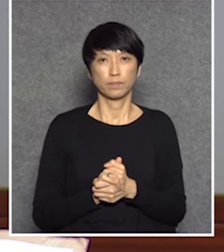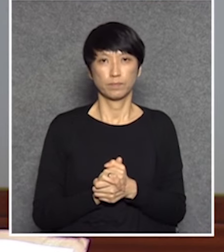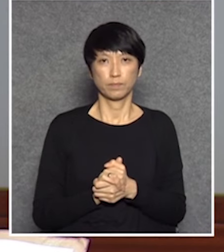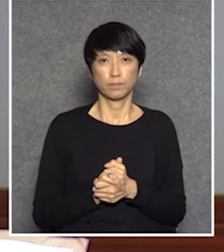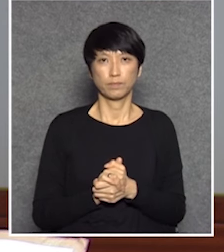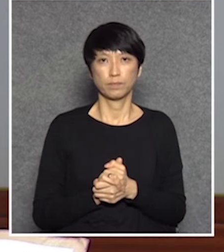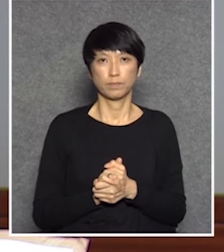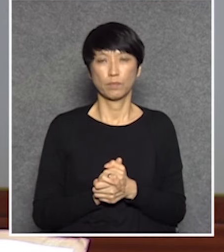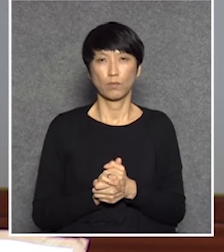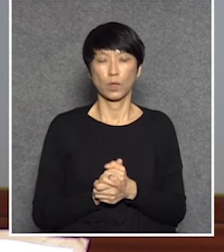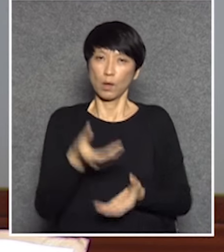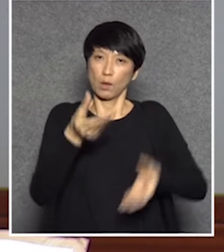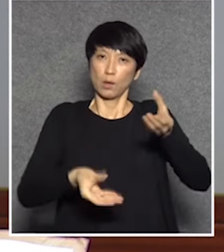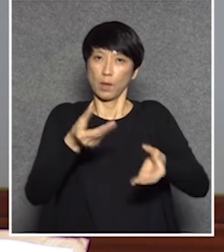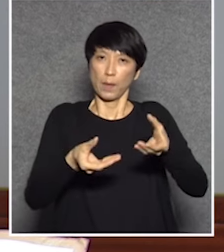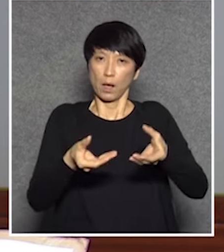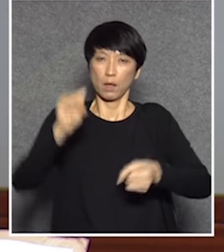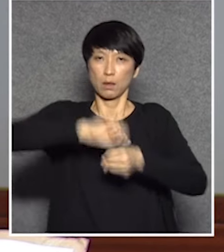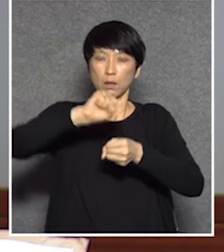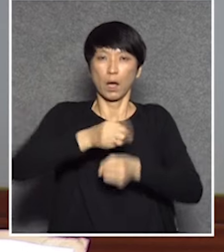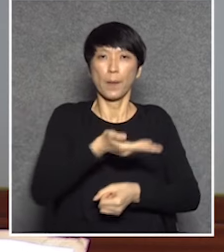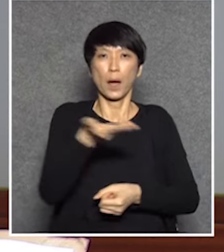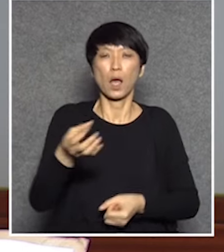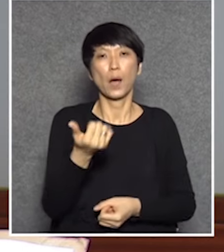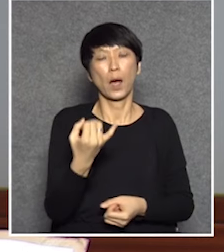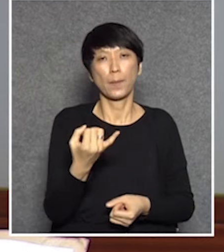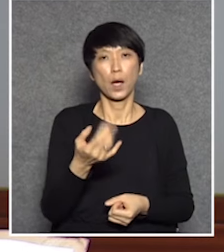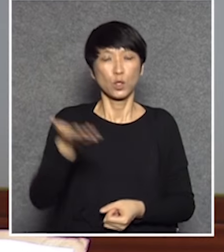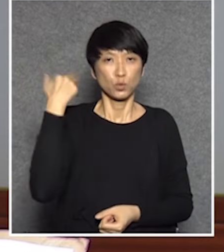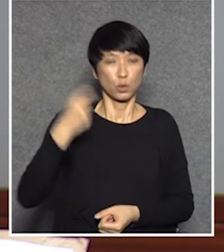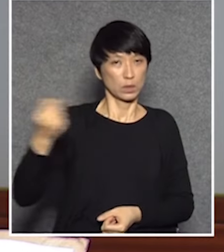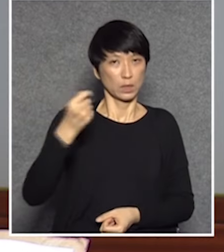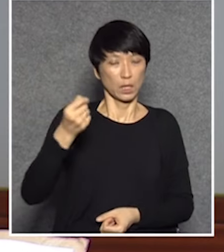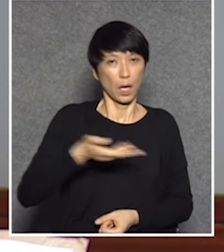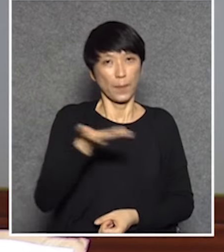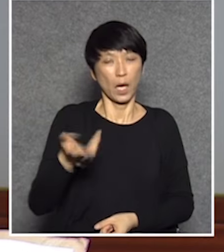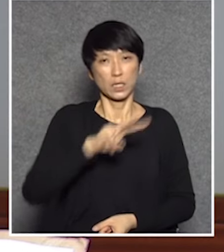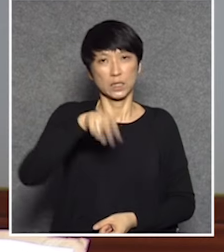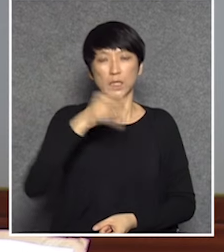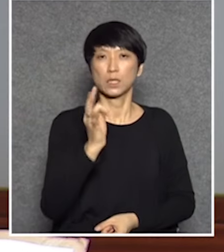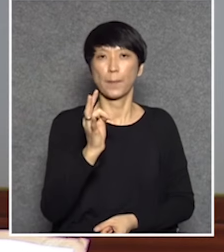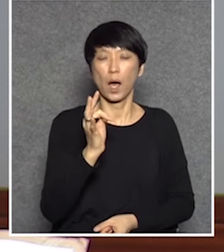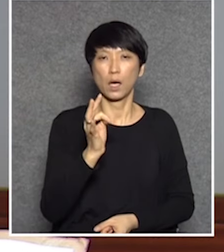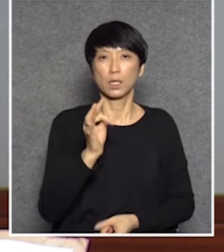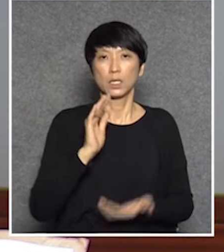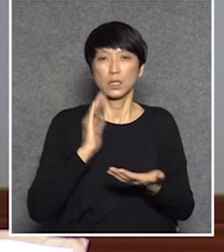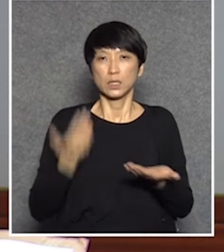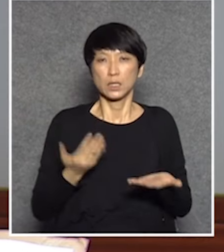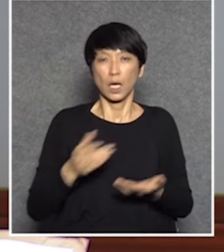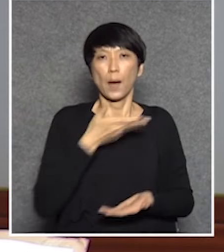咁你照比例係咪應該派多啲啊？如果以前你話即派都2300元啦。今日要派几多钱啊？